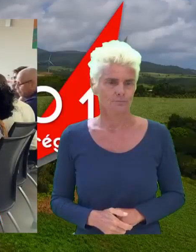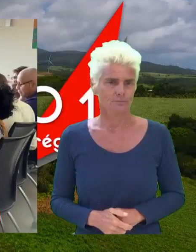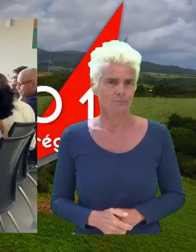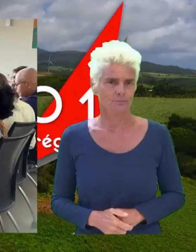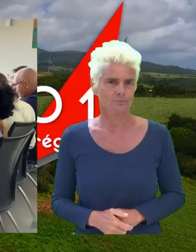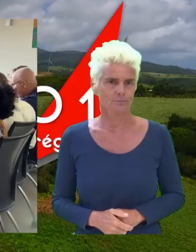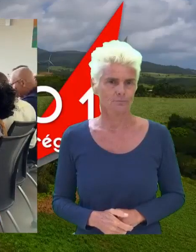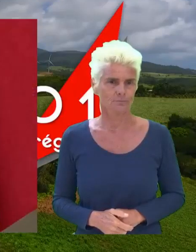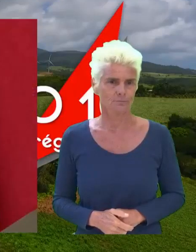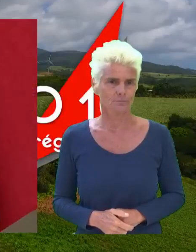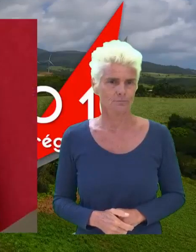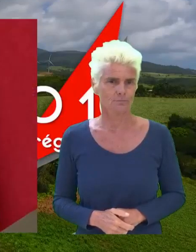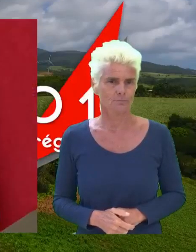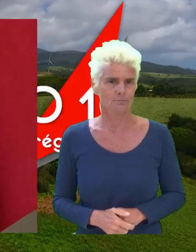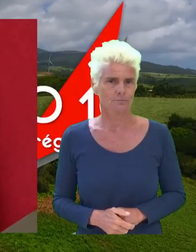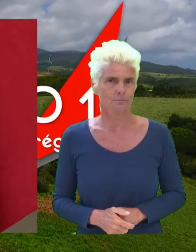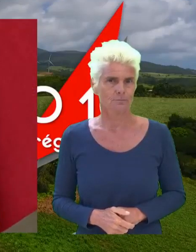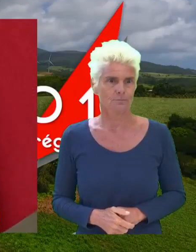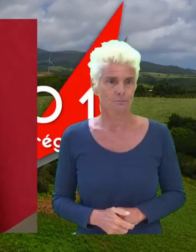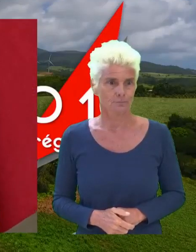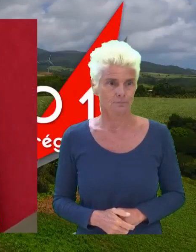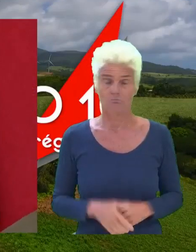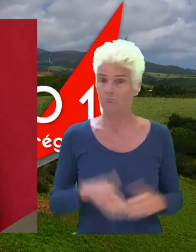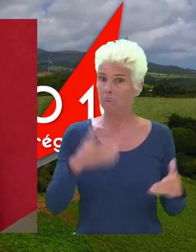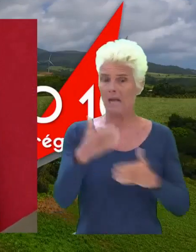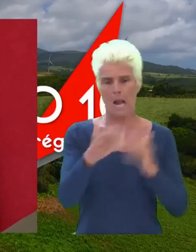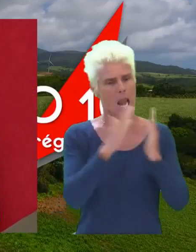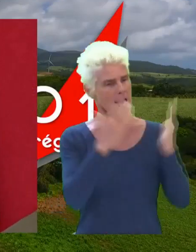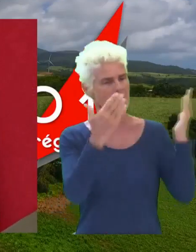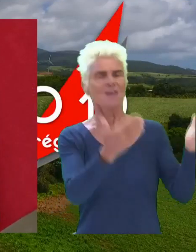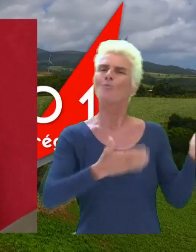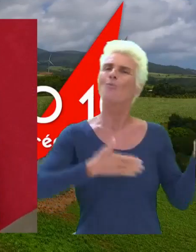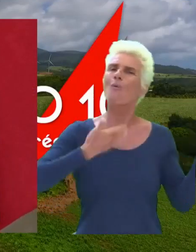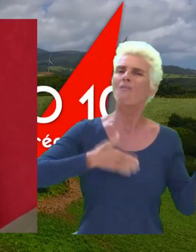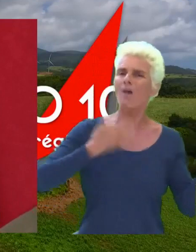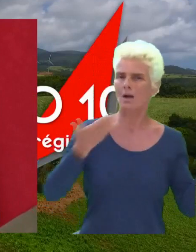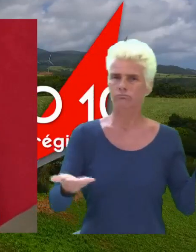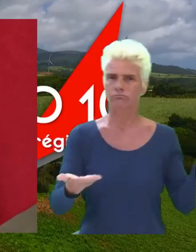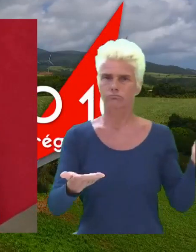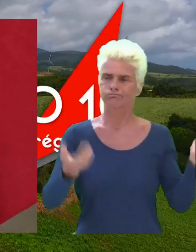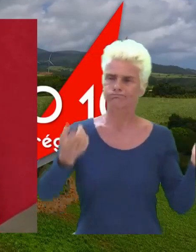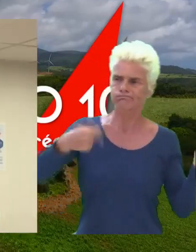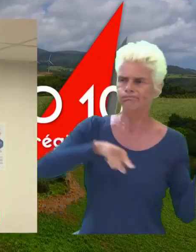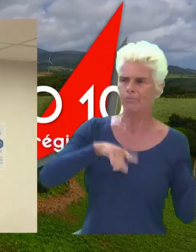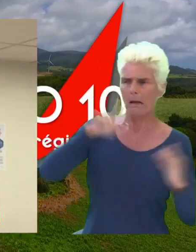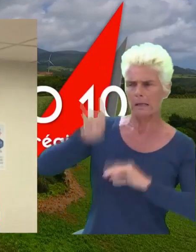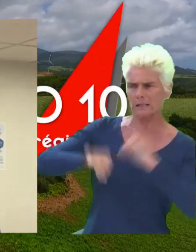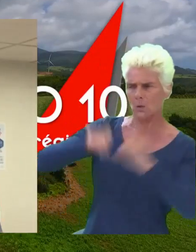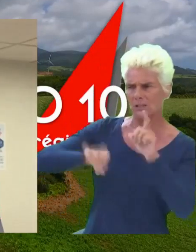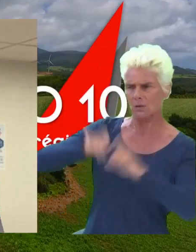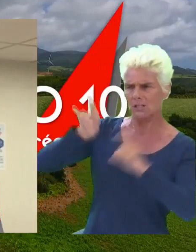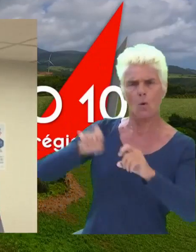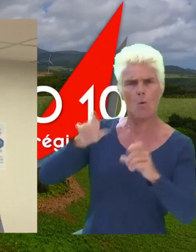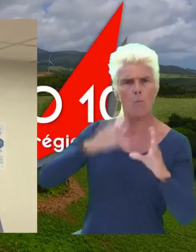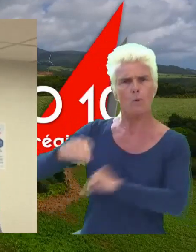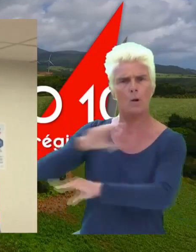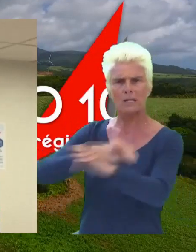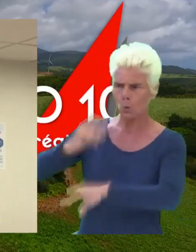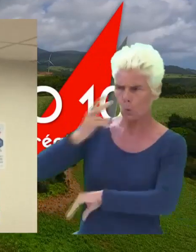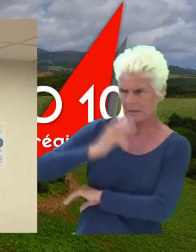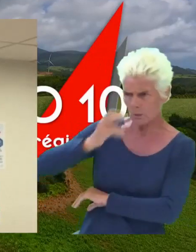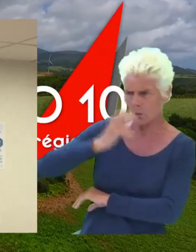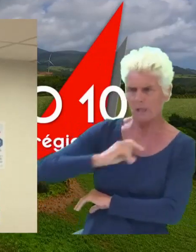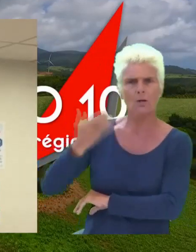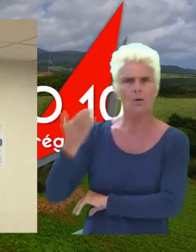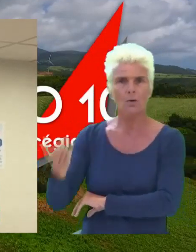d'agonia ce livre blanc a été conçu face à un diagnostic et un état des lieux et nous avons donc des propositions le